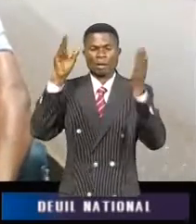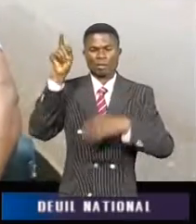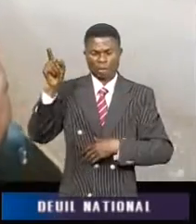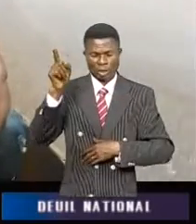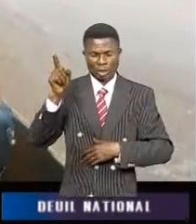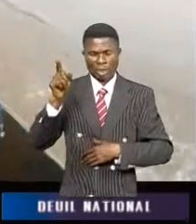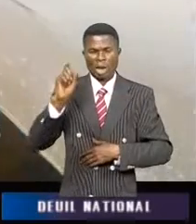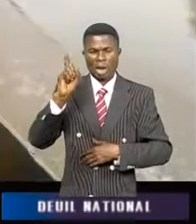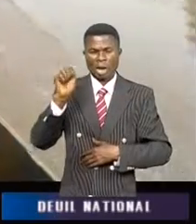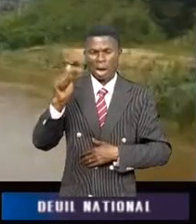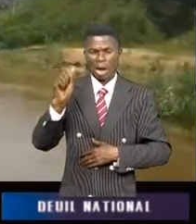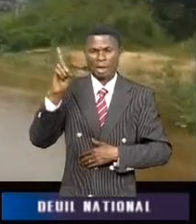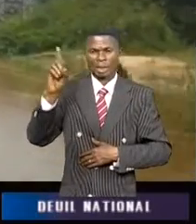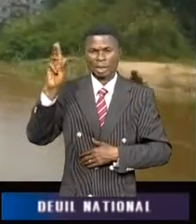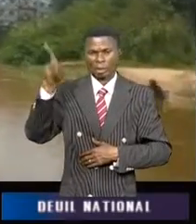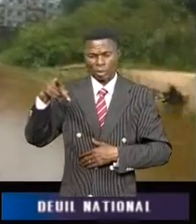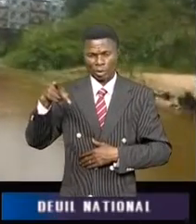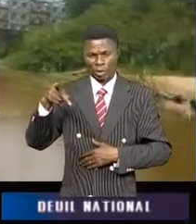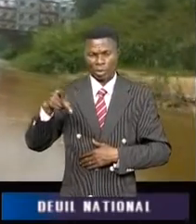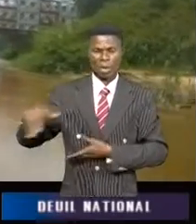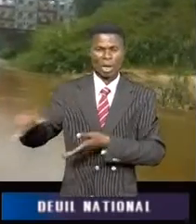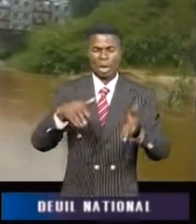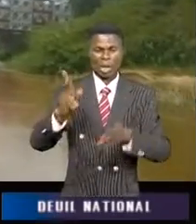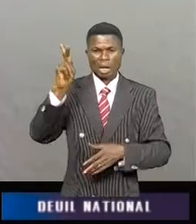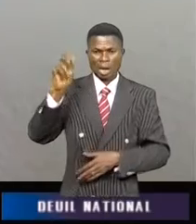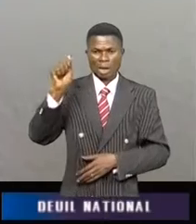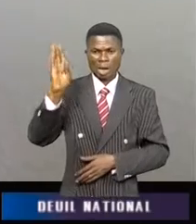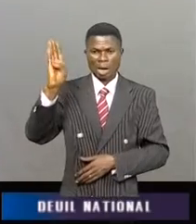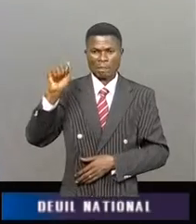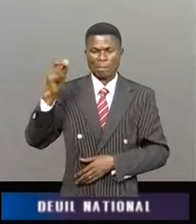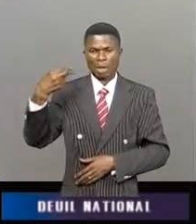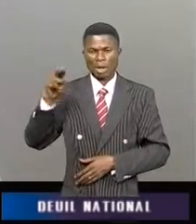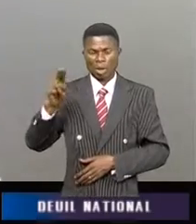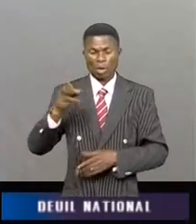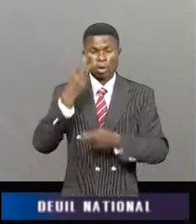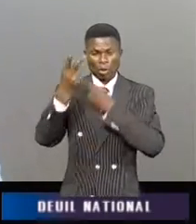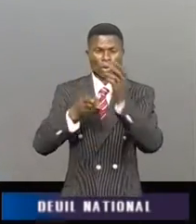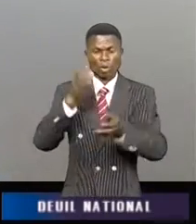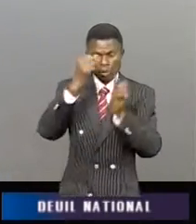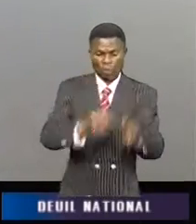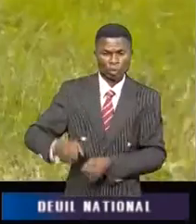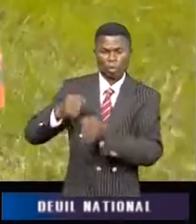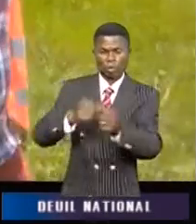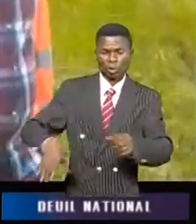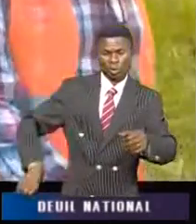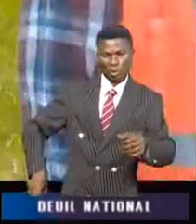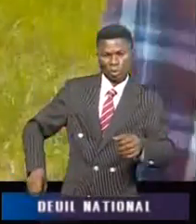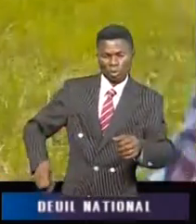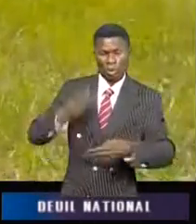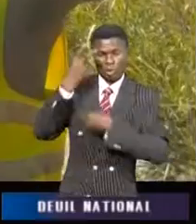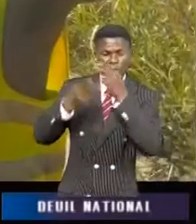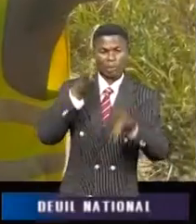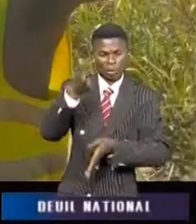ailleurs fait une randonnée sur la rivière Kabangu en parcourant plusieurs kilomètres dans une pirogue motorisée et des visites à